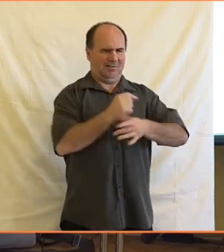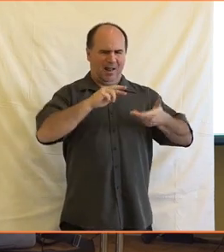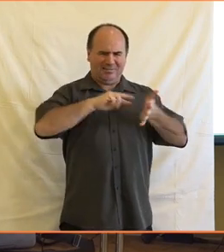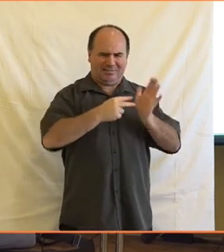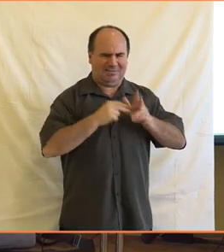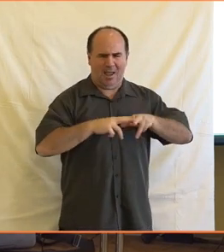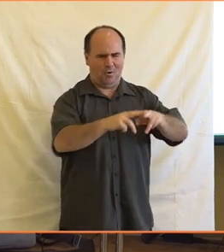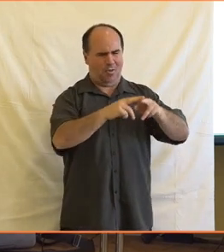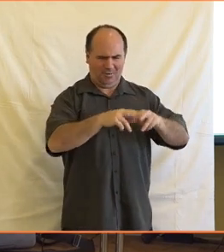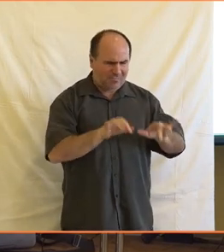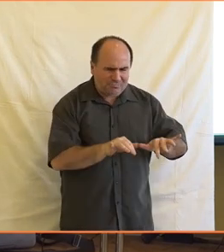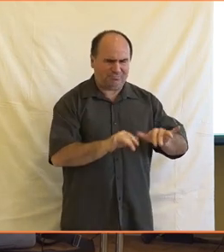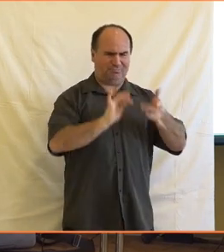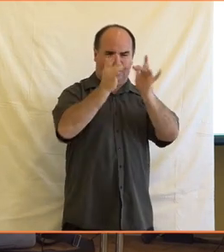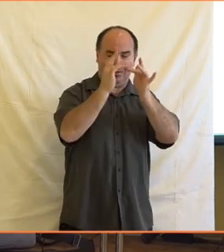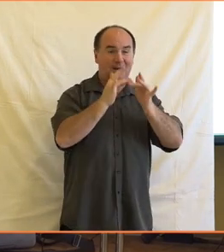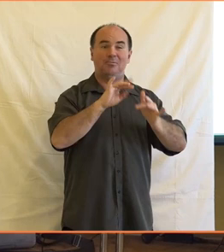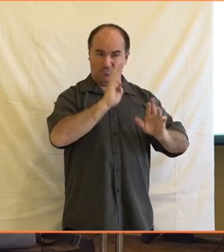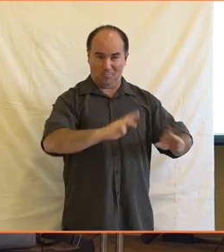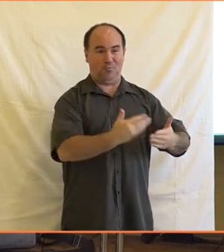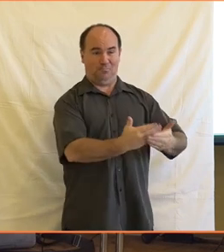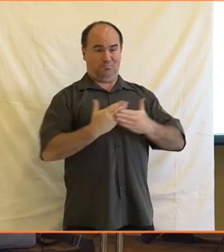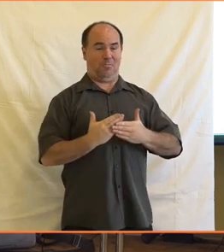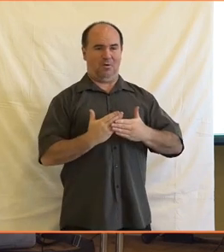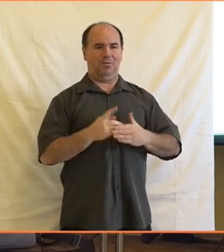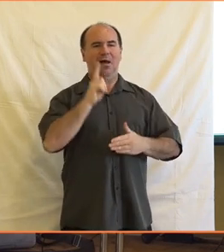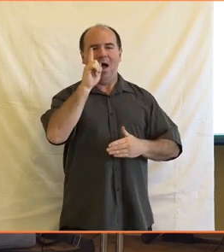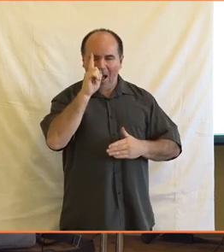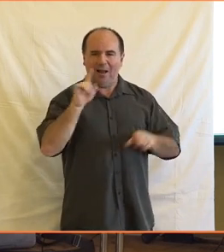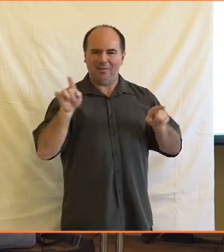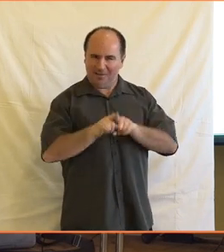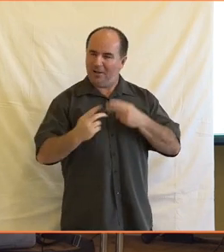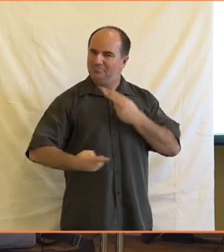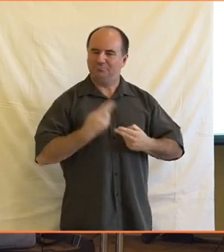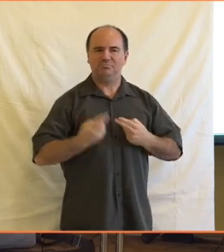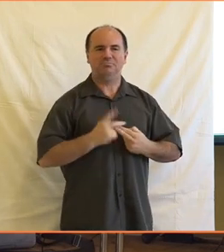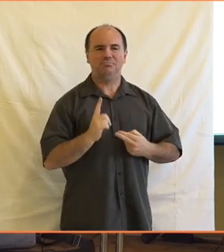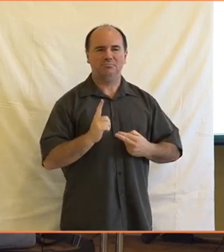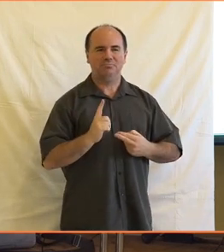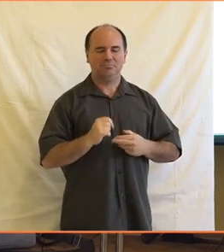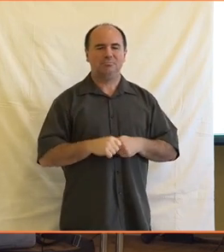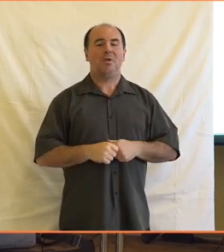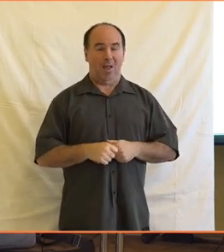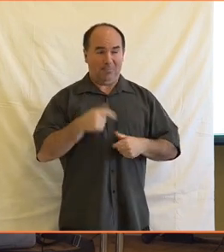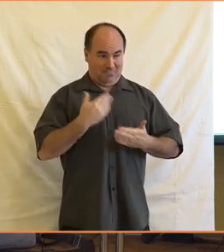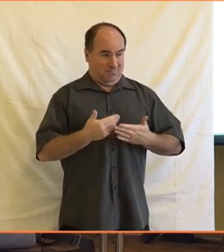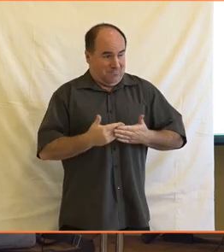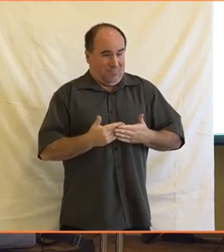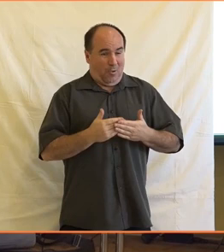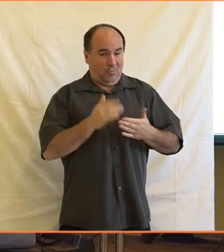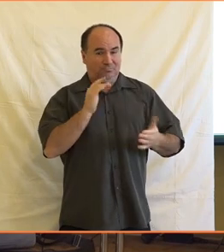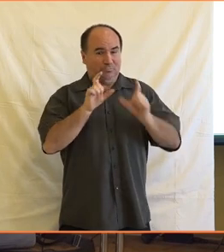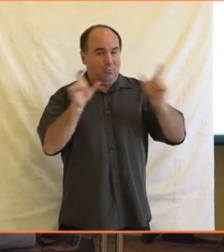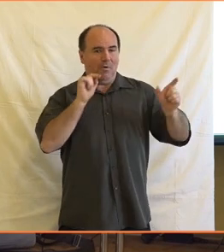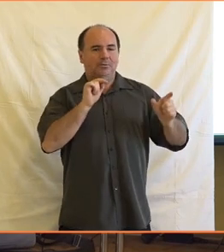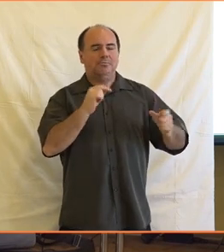být velice nápomocné, mohou však představovat také velkou hrozbu. Proto je velice důležité, aby byla společnost